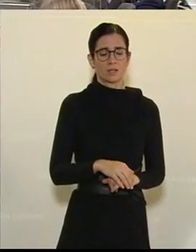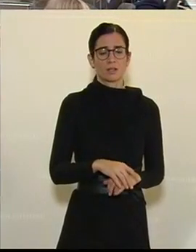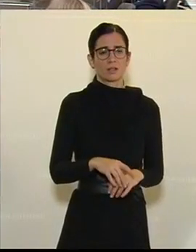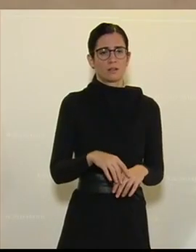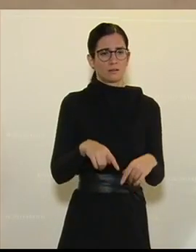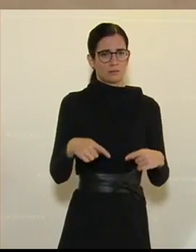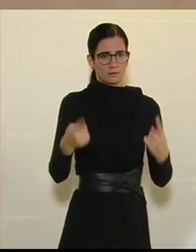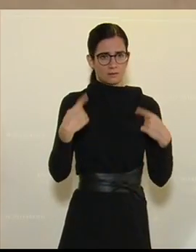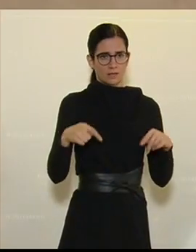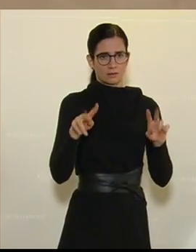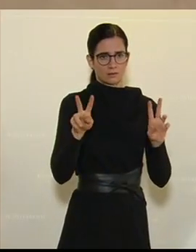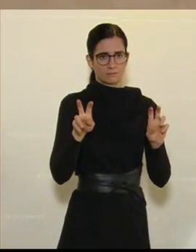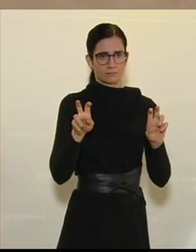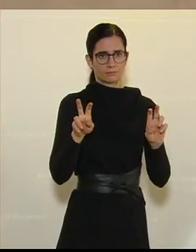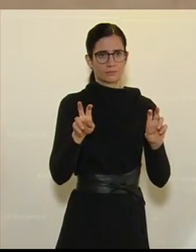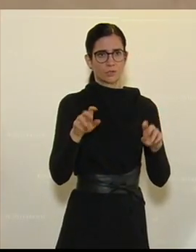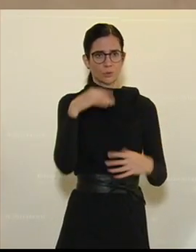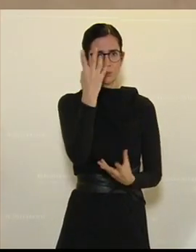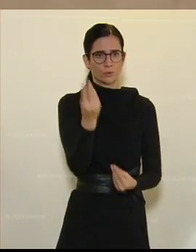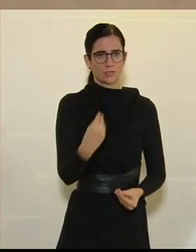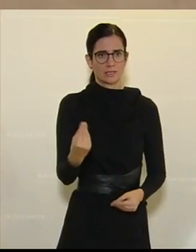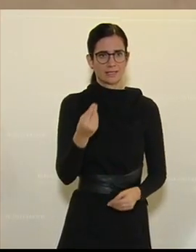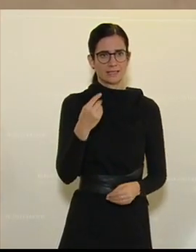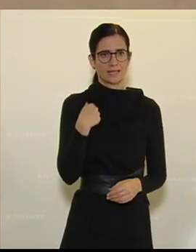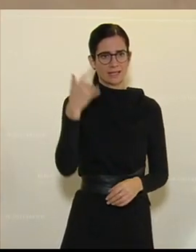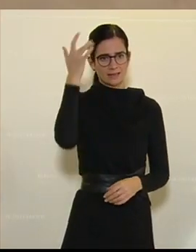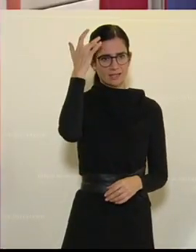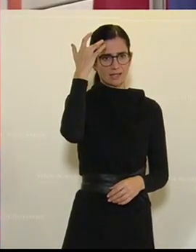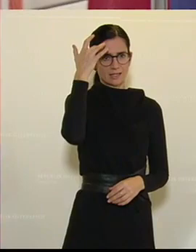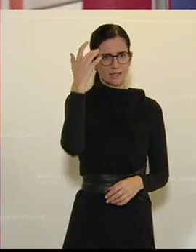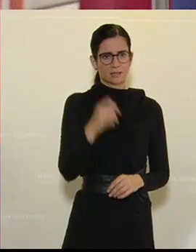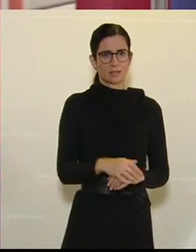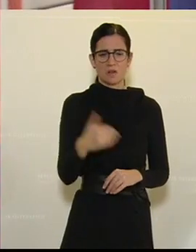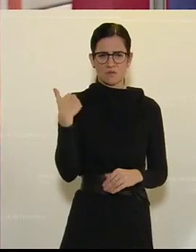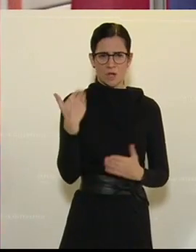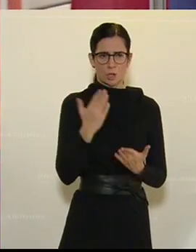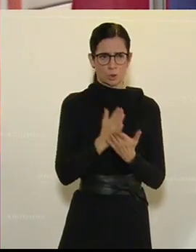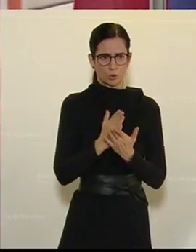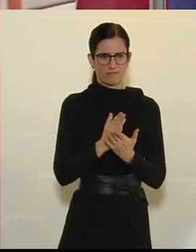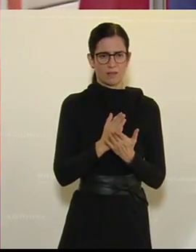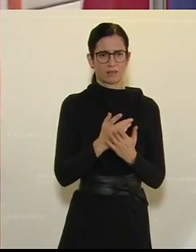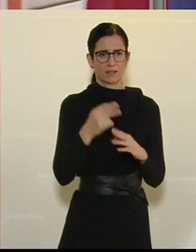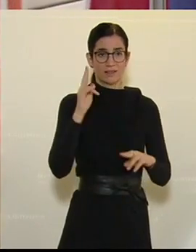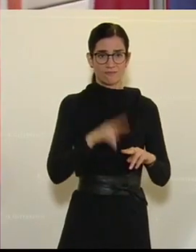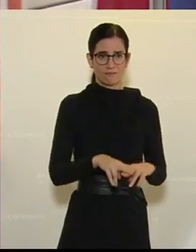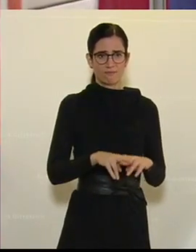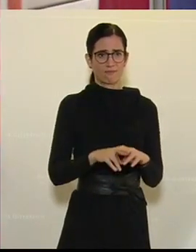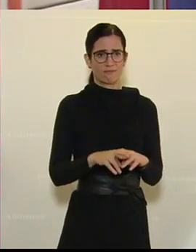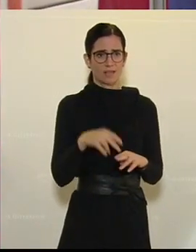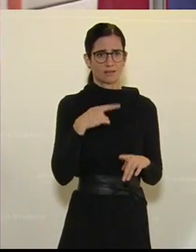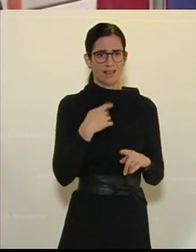Intelligenz. Auch da war die Strategie von Hofer 19 eigentlich fertig. Selbst wenn Sie sie zur